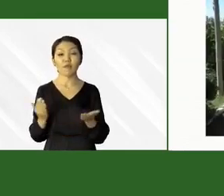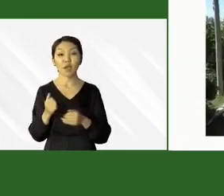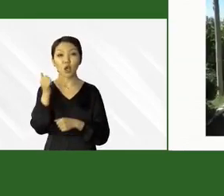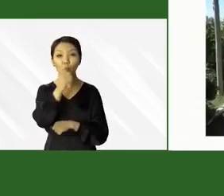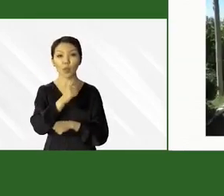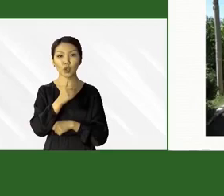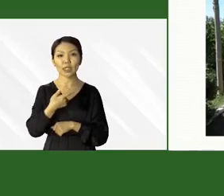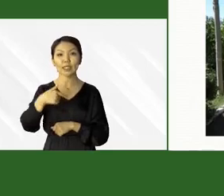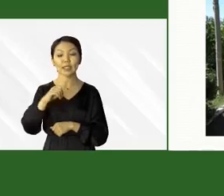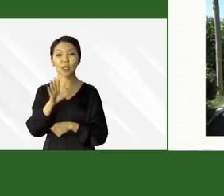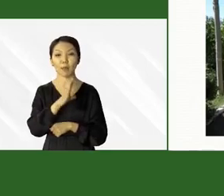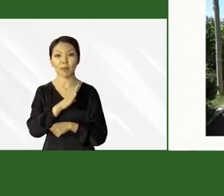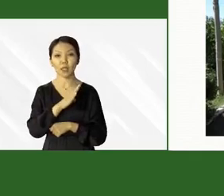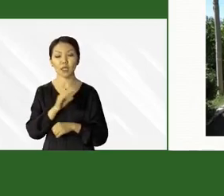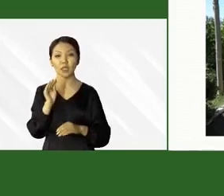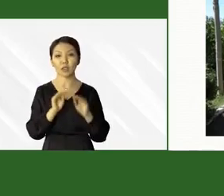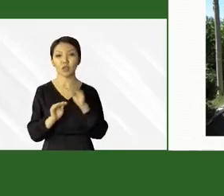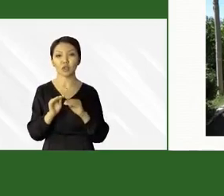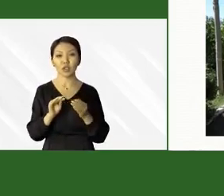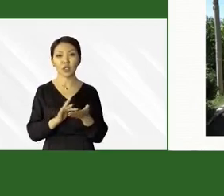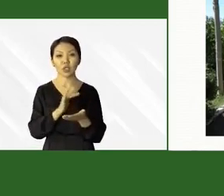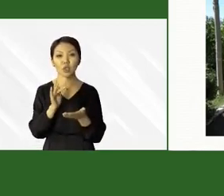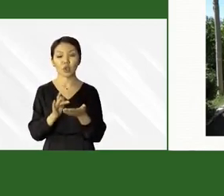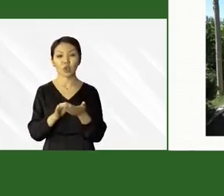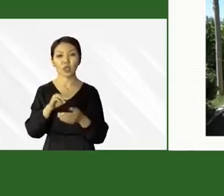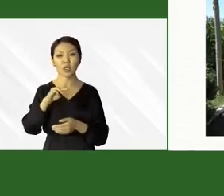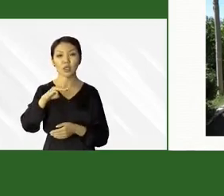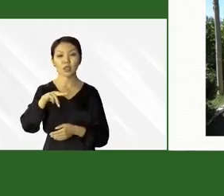году и где был основан город Талас?